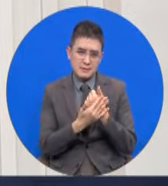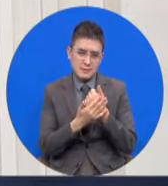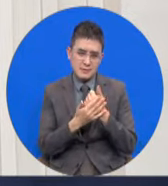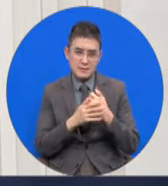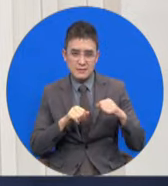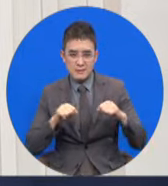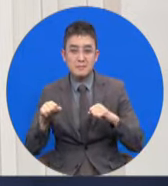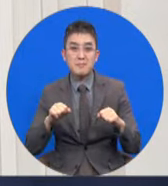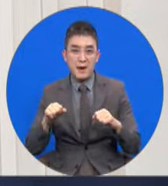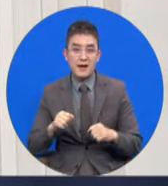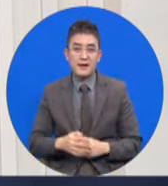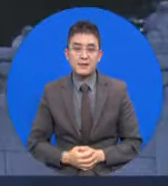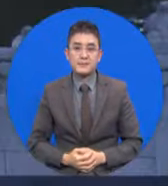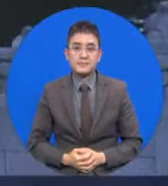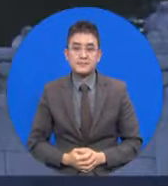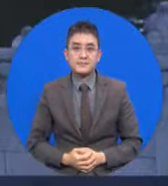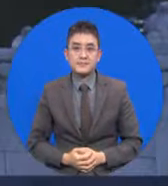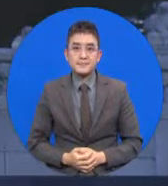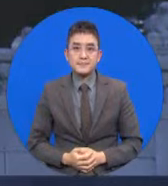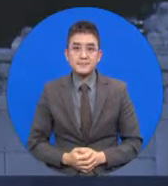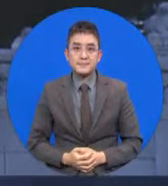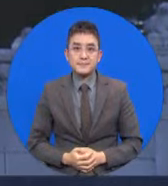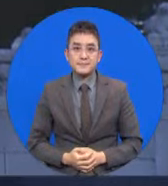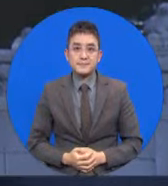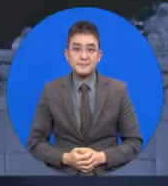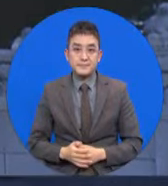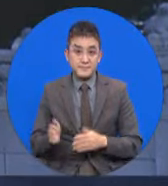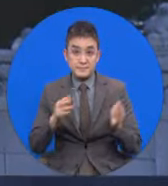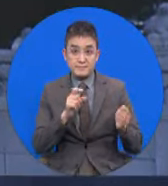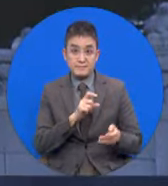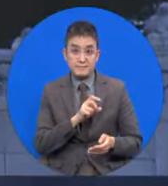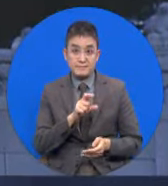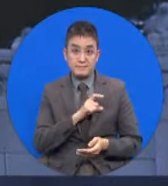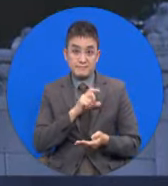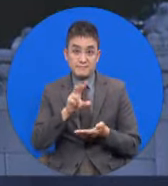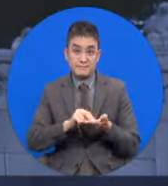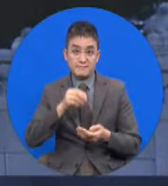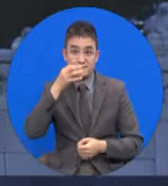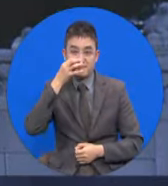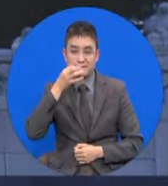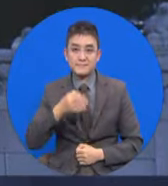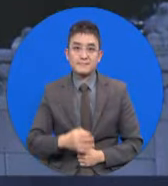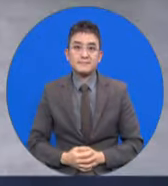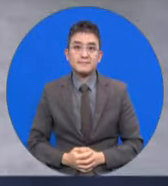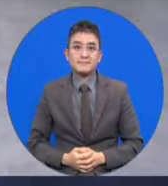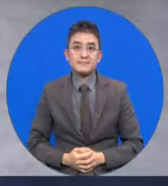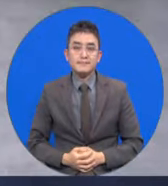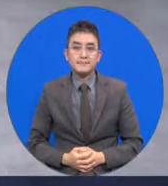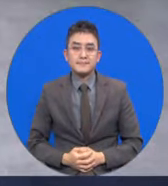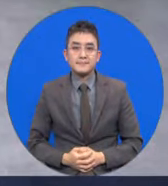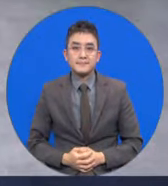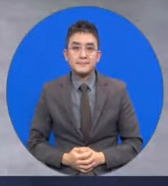보입니다. 예. 자 이번엔 저희가 준비한 다음 이야기 주제 공개하겠습니다. 만나보시죠.